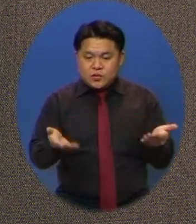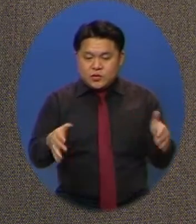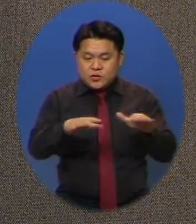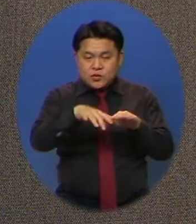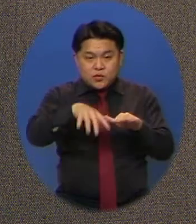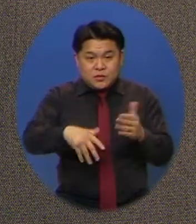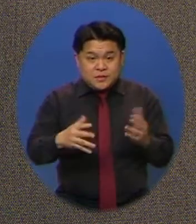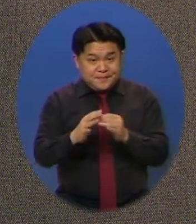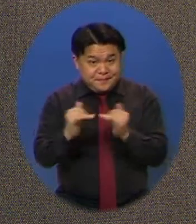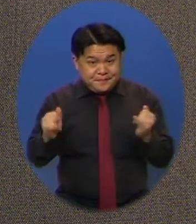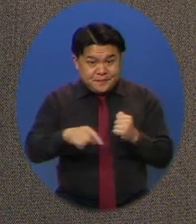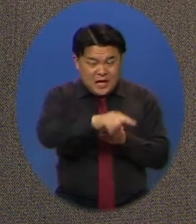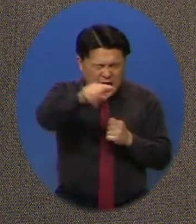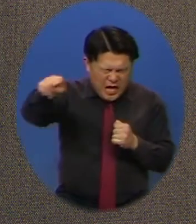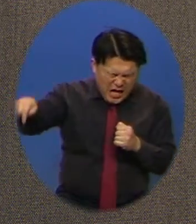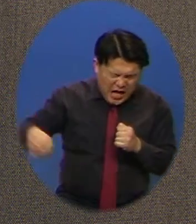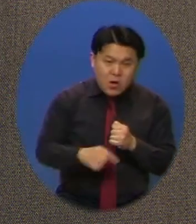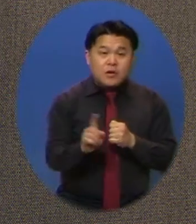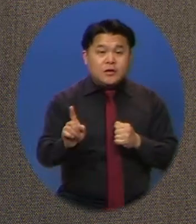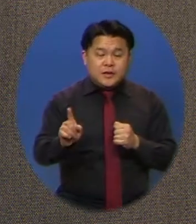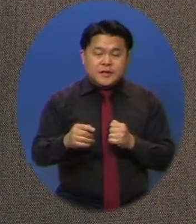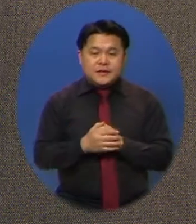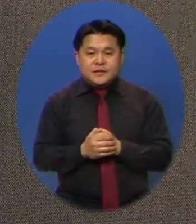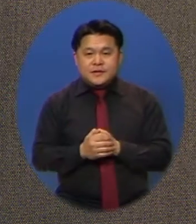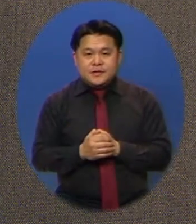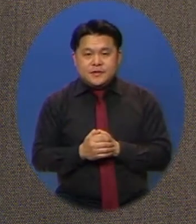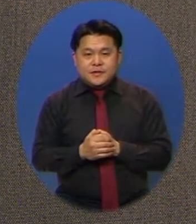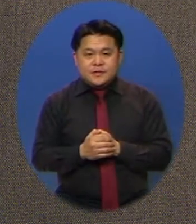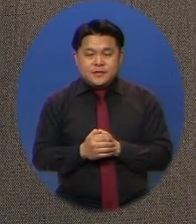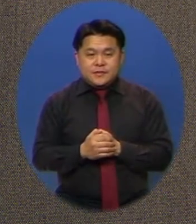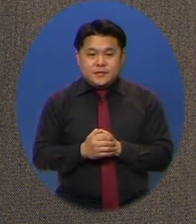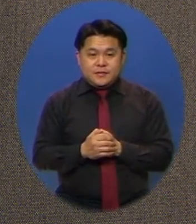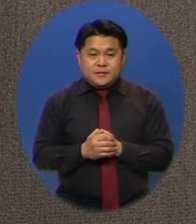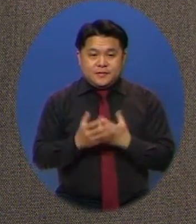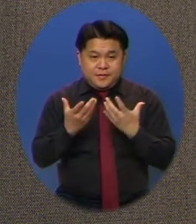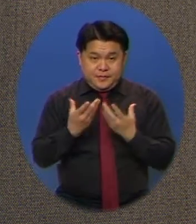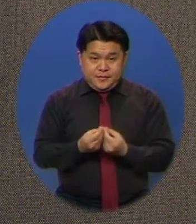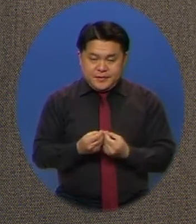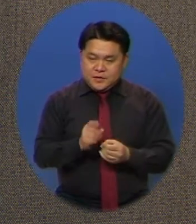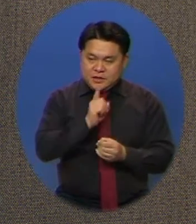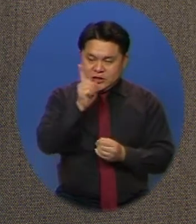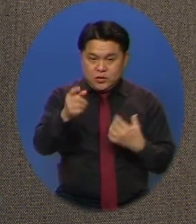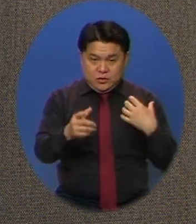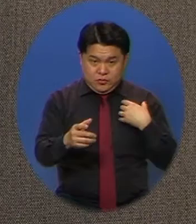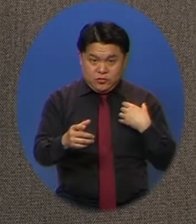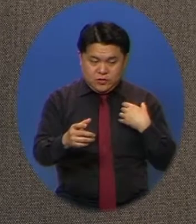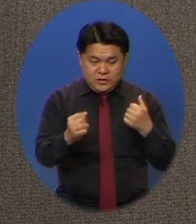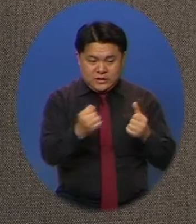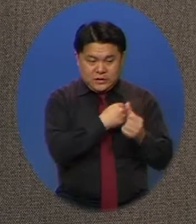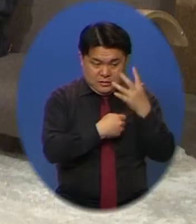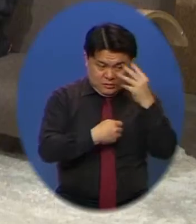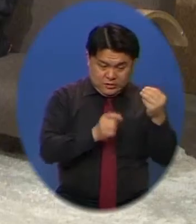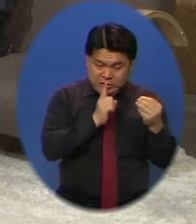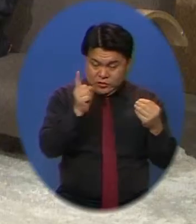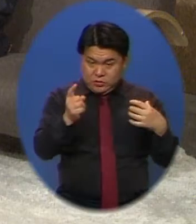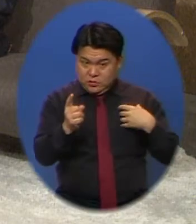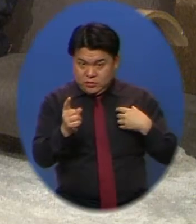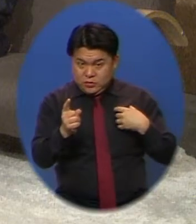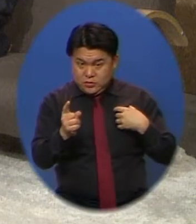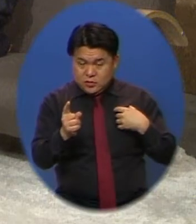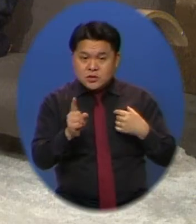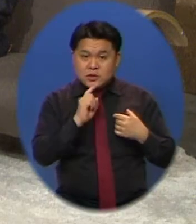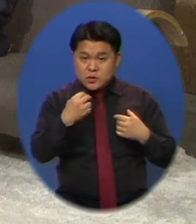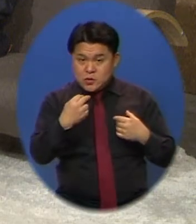관련한 우리 교사 시설 종사자분들이 신고를 의무화를 했습니다. 그리고